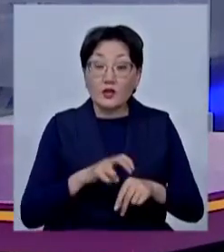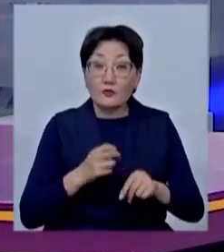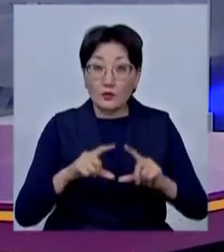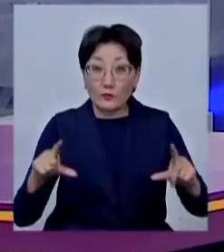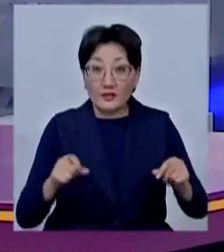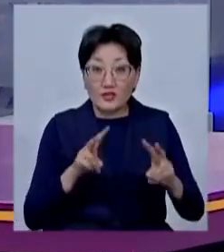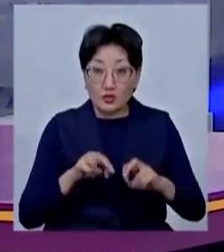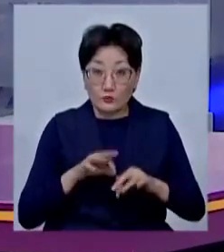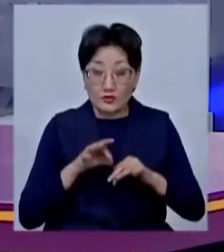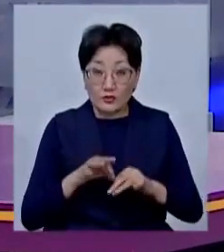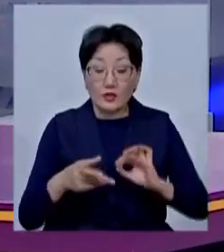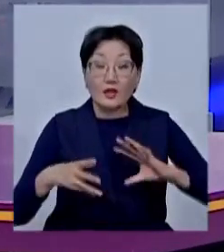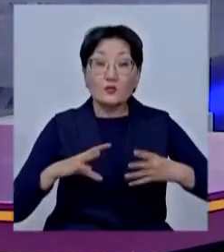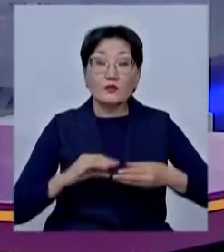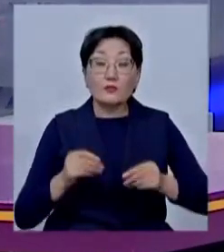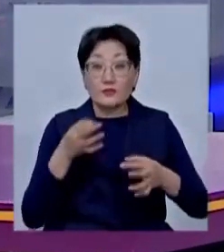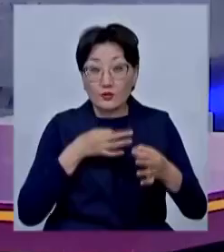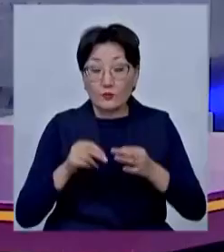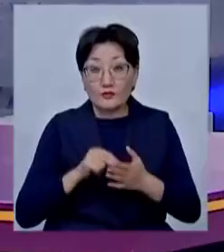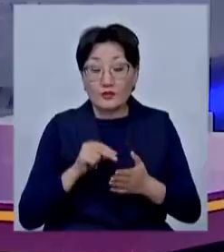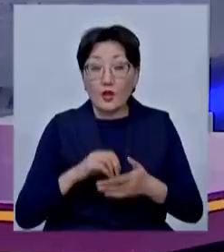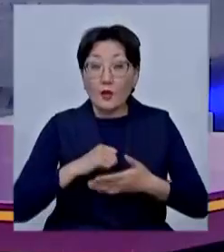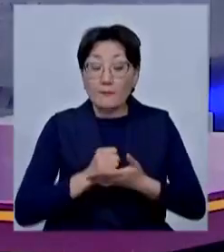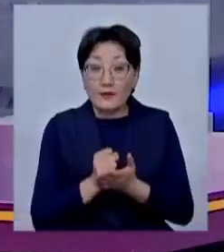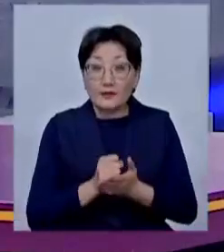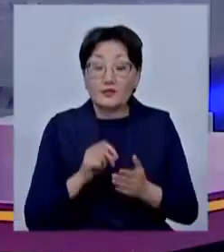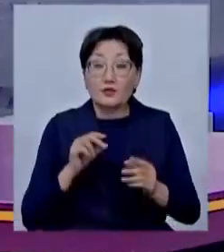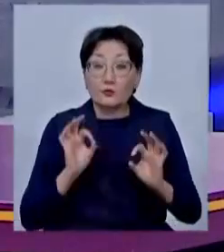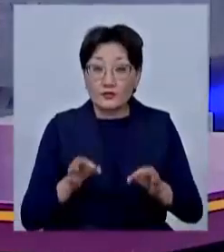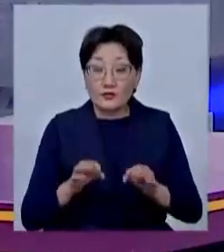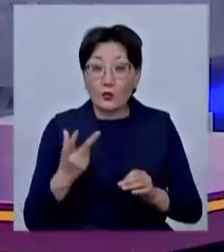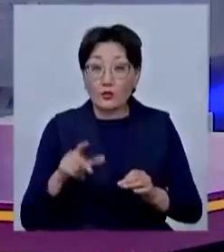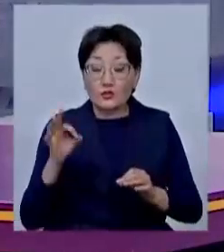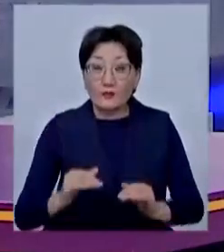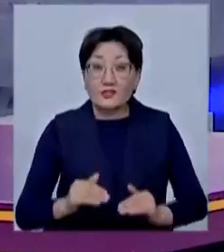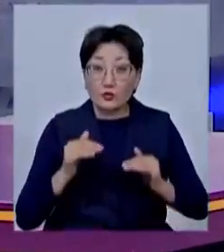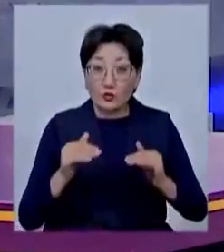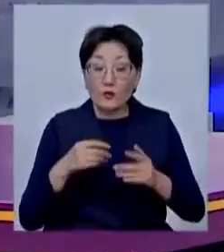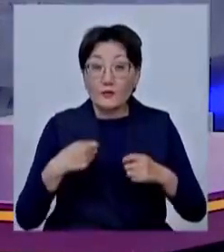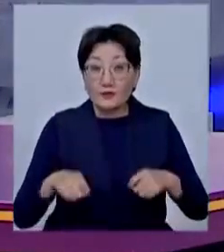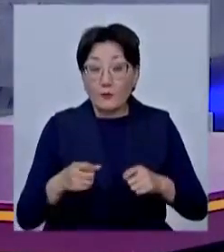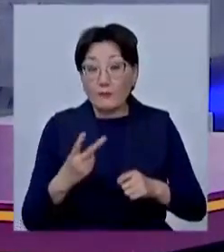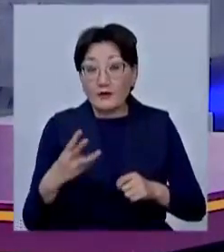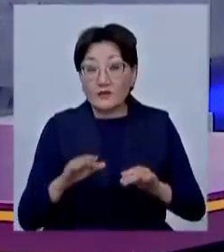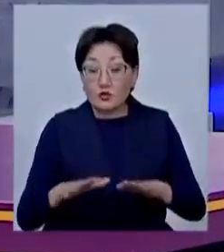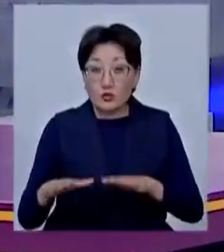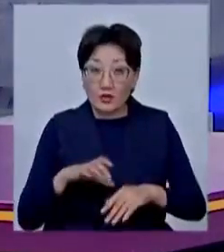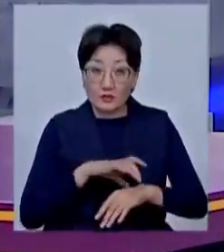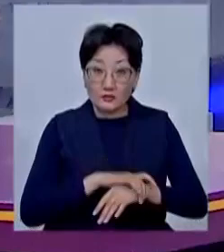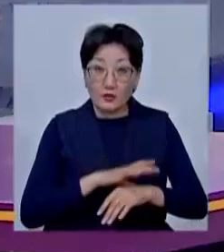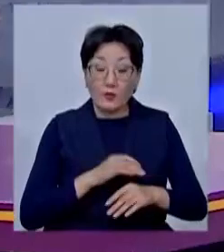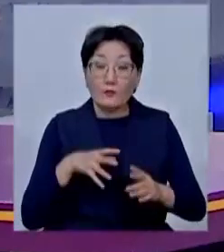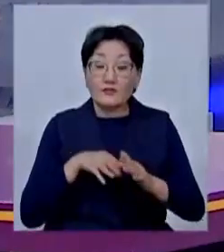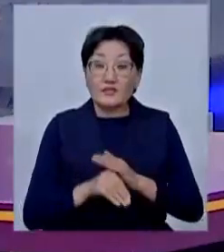дәріханаларда рейд жүргізді. Нәтижесінде дәрі бағасын бекітілген нормадан 30%-ға дейін қымбат сатқан бірнеше орындар анықталды.